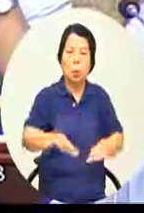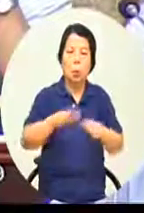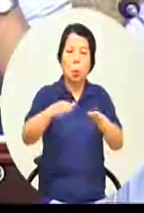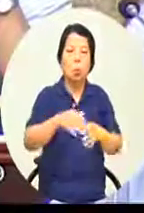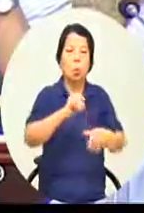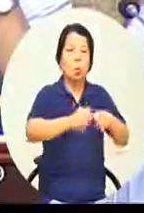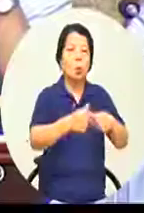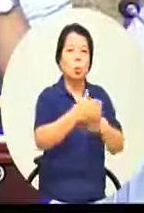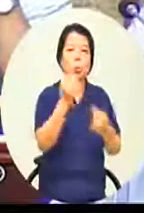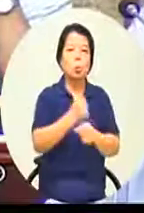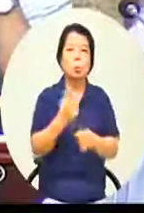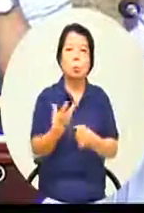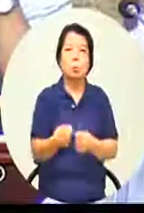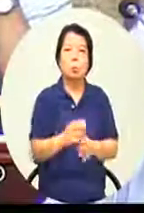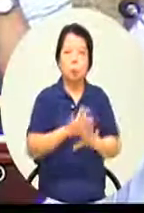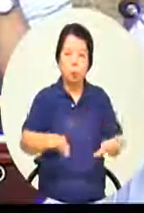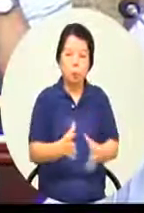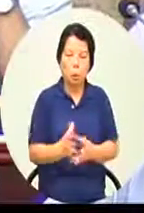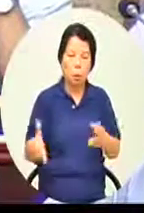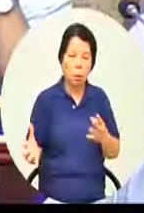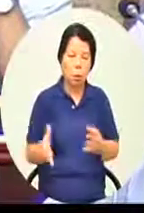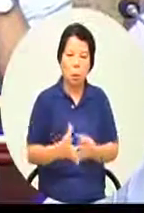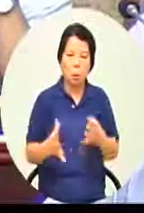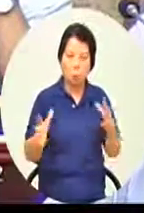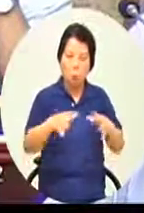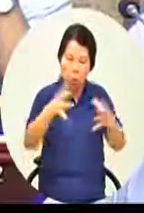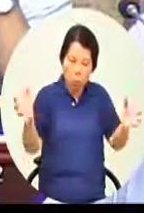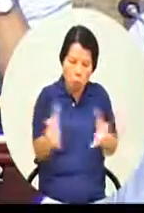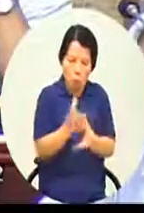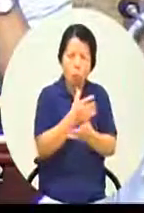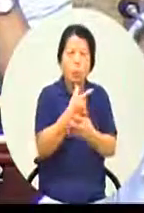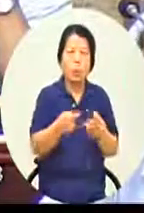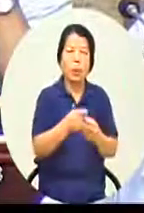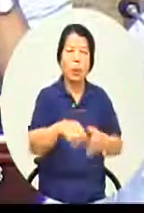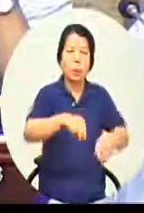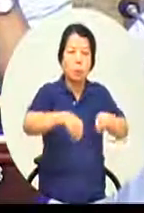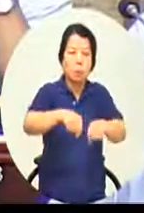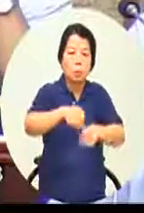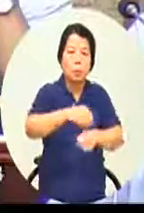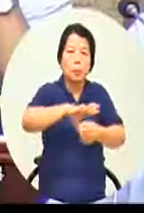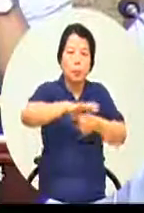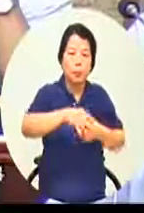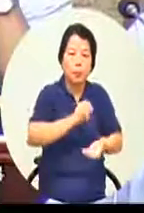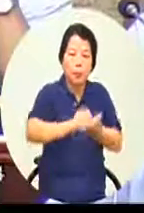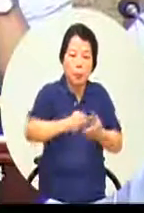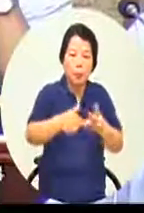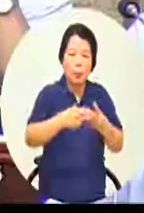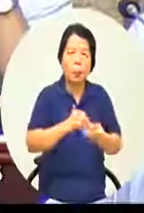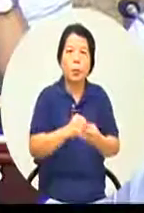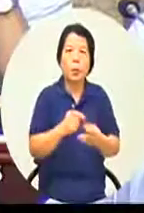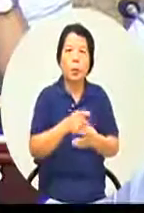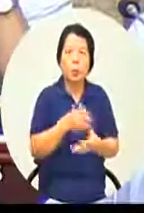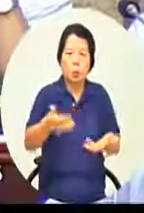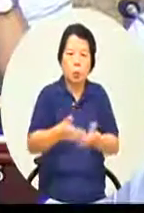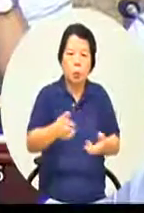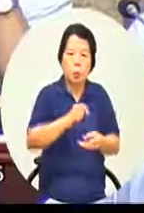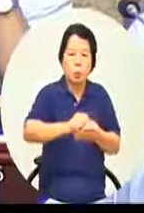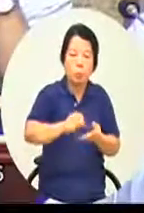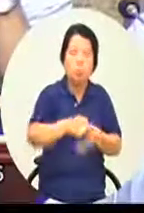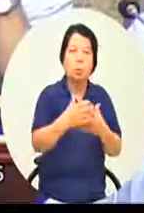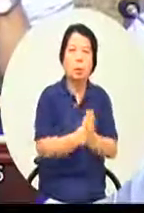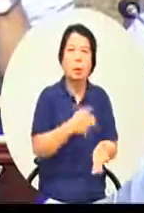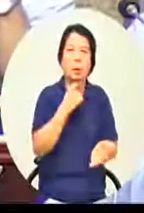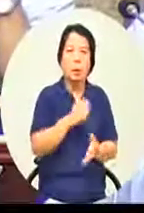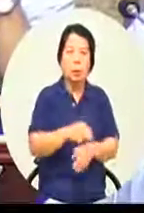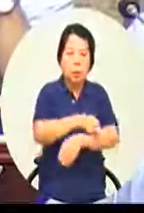我们采取的方式是统包，统包就是说设计标加工程标，那也就是说它的工程进度部分其实可以控制在设计的部分，那